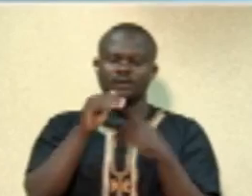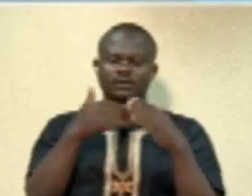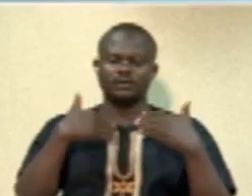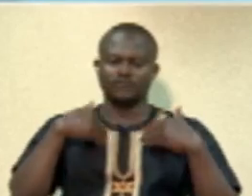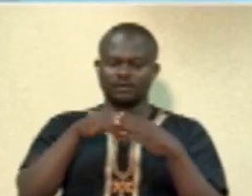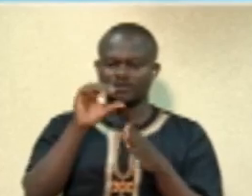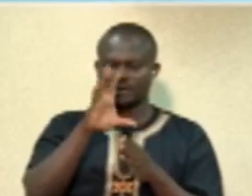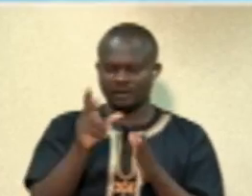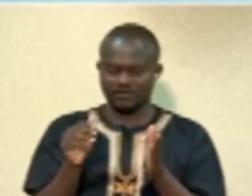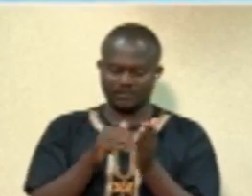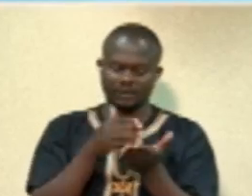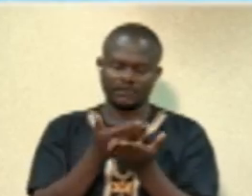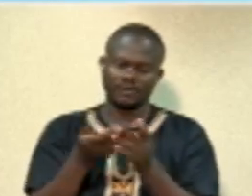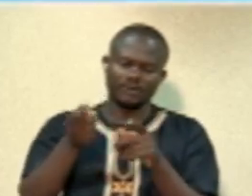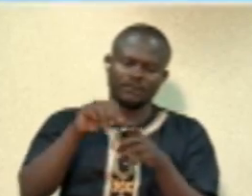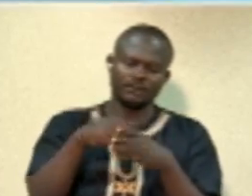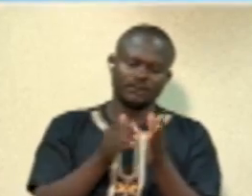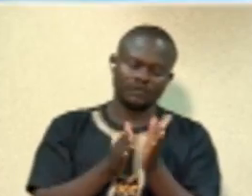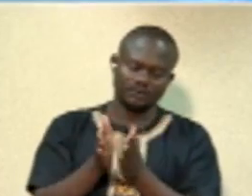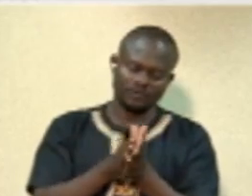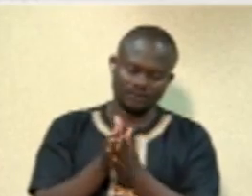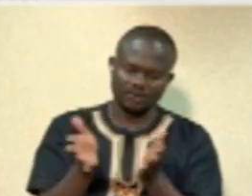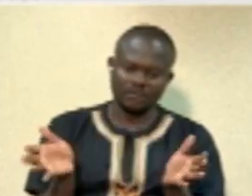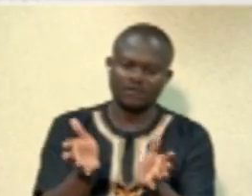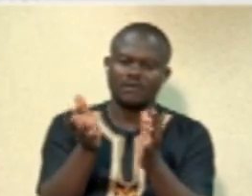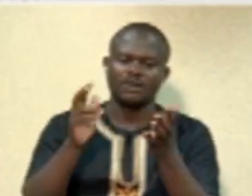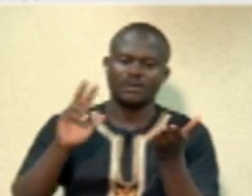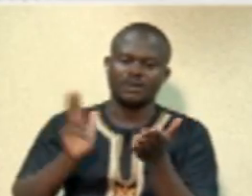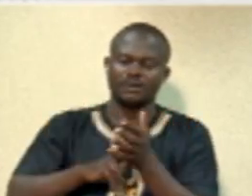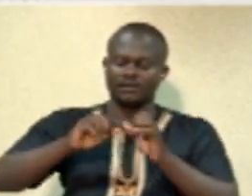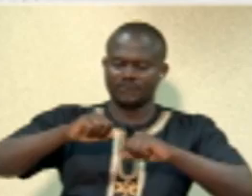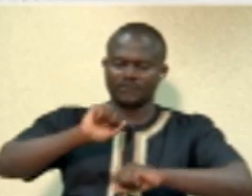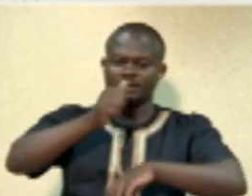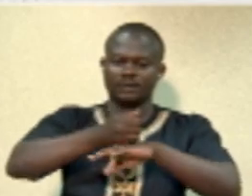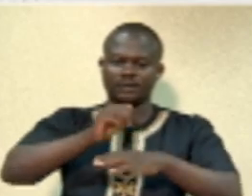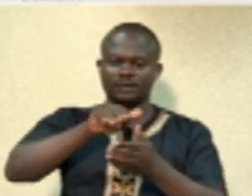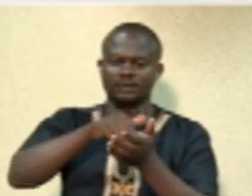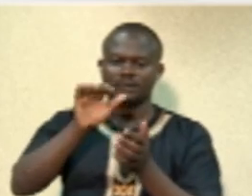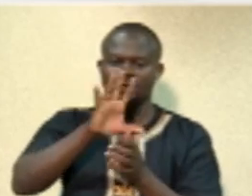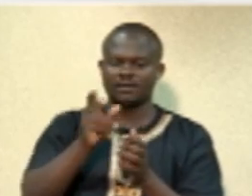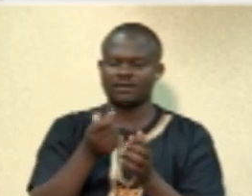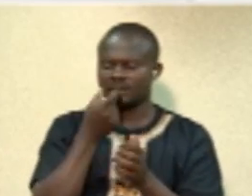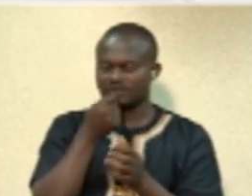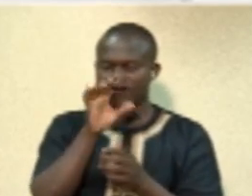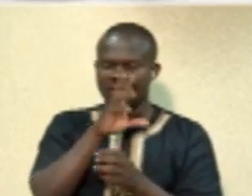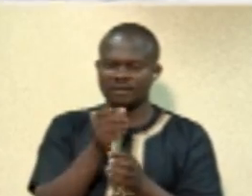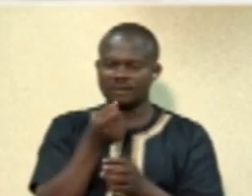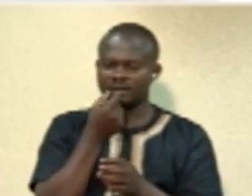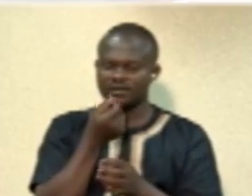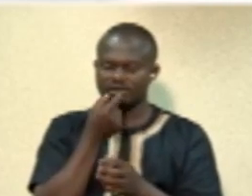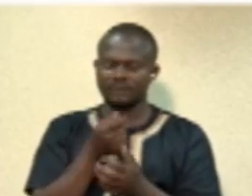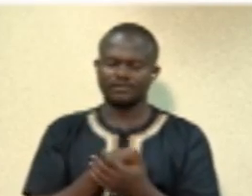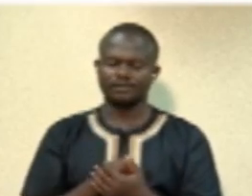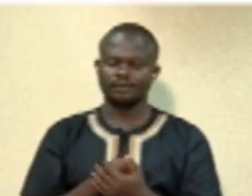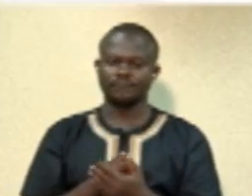mugabane. Asaba ibihugu kongera umuvuduko bikemeza ku bwinshi amasezerano ashyiraho ikigo nyafurika cy'imiti Africa Medicines